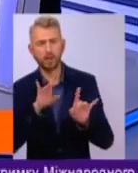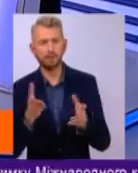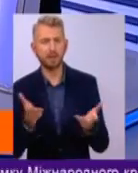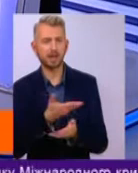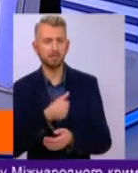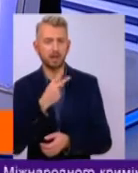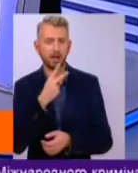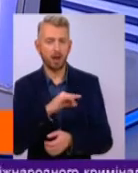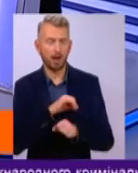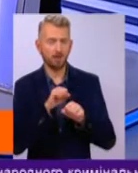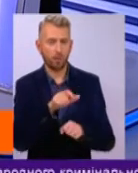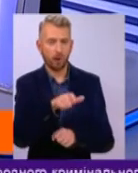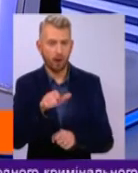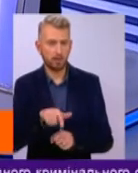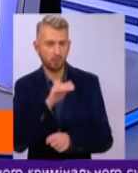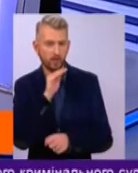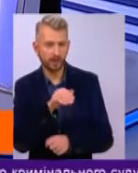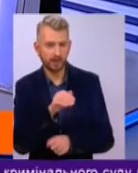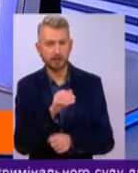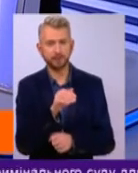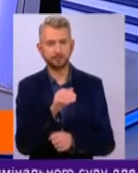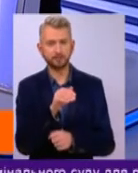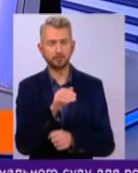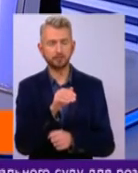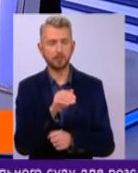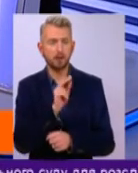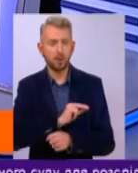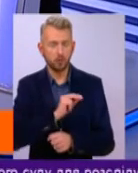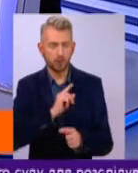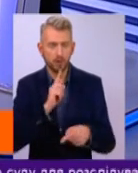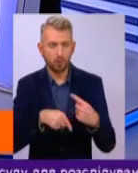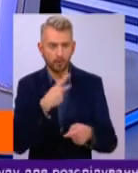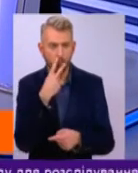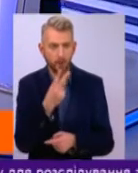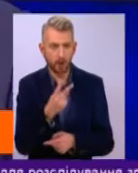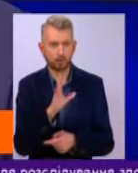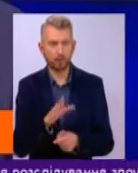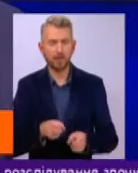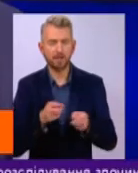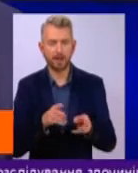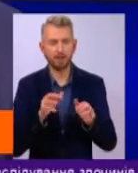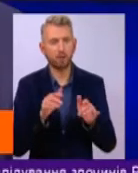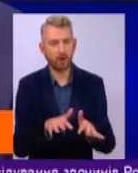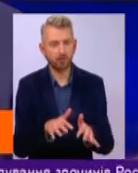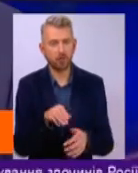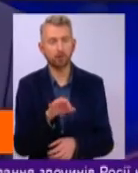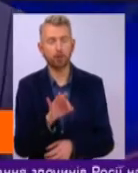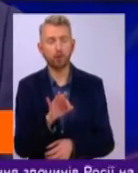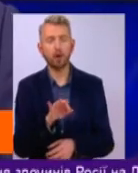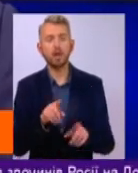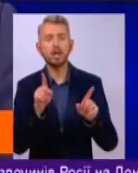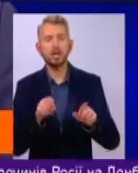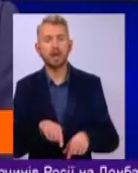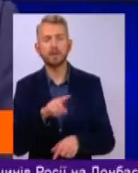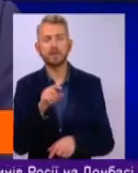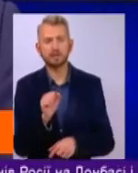ми, адвокати професійні, працюючи постійно, бачимо в кримінальних провадженнях, то навіть